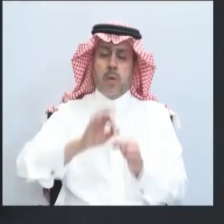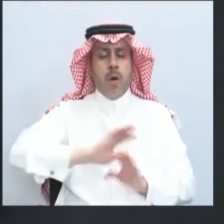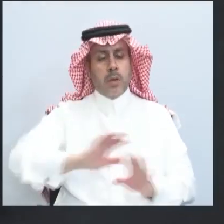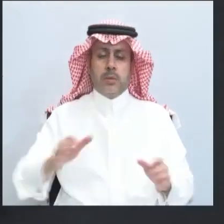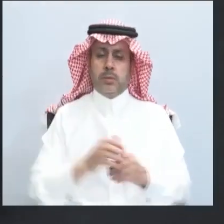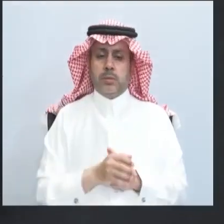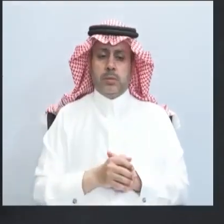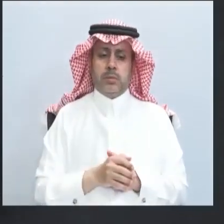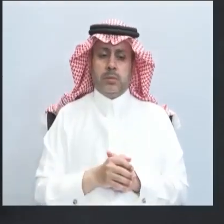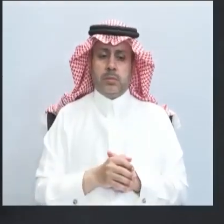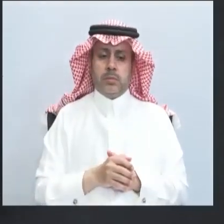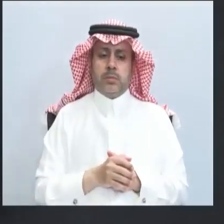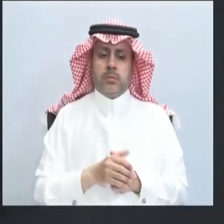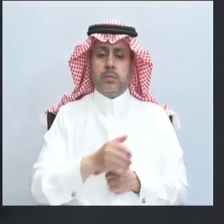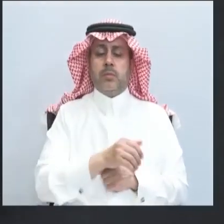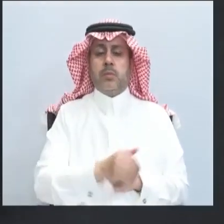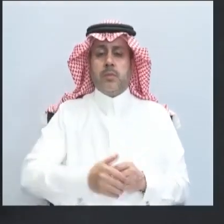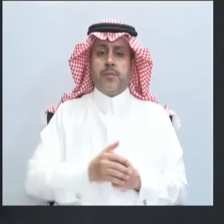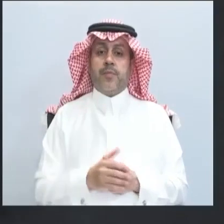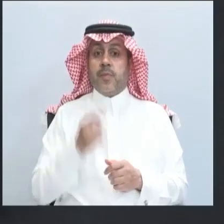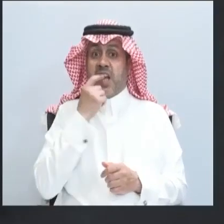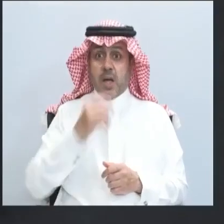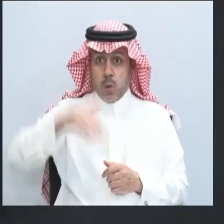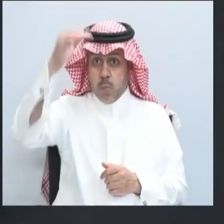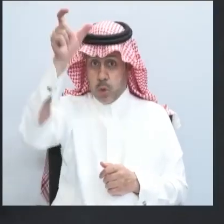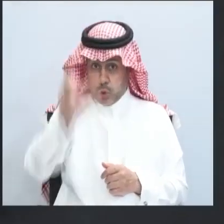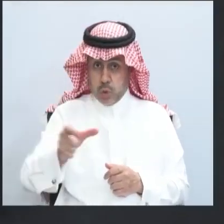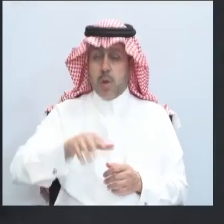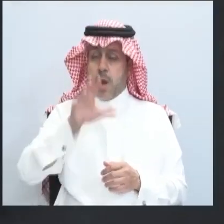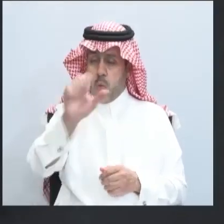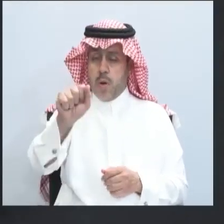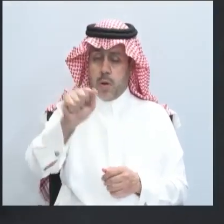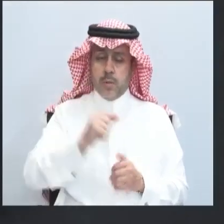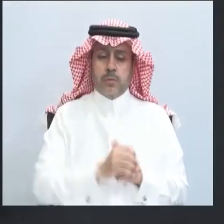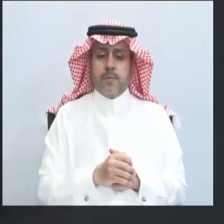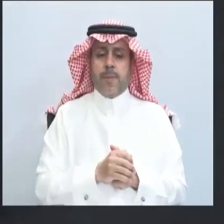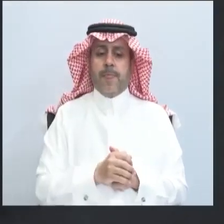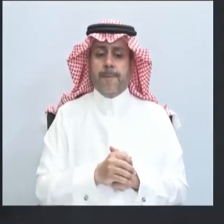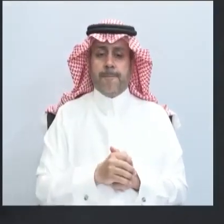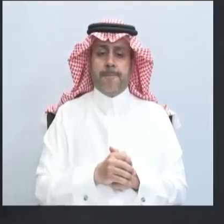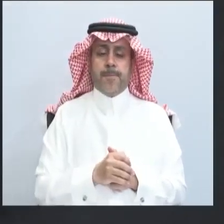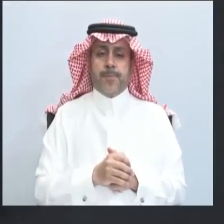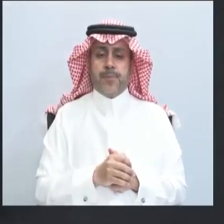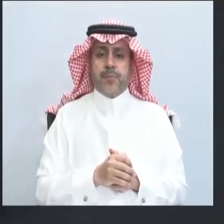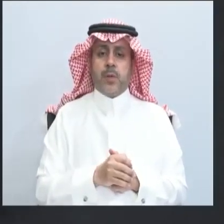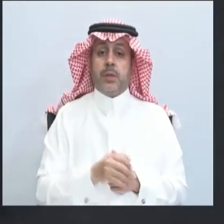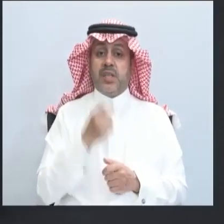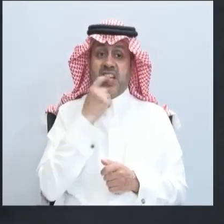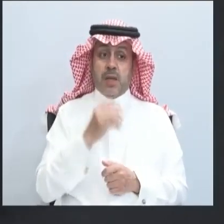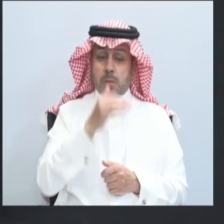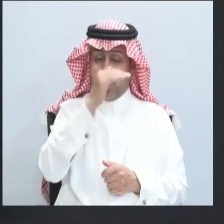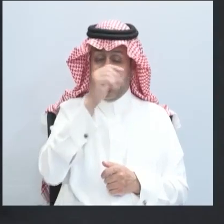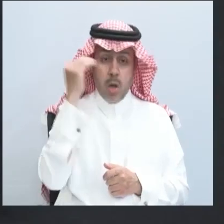المناسبه وليس بينك وبينه علاقه وهو اكبر منك سنا له حق وكذلك تلكم